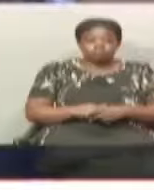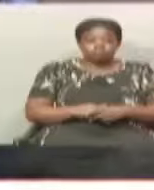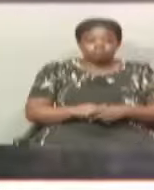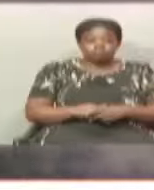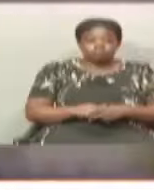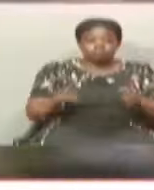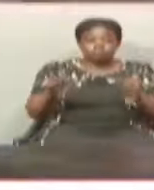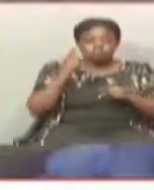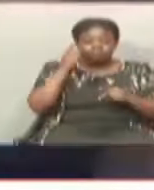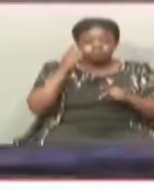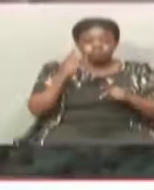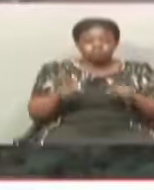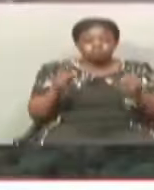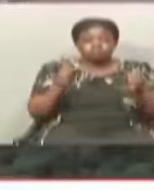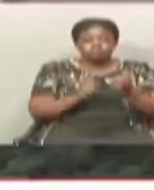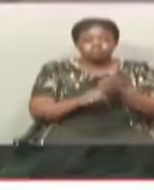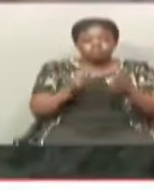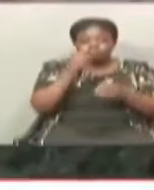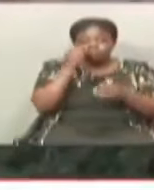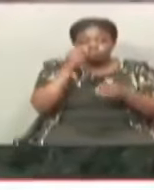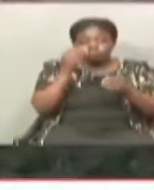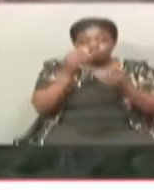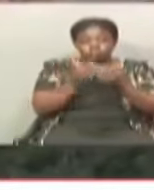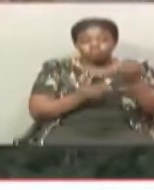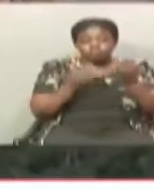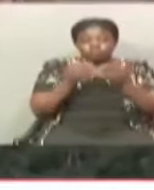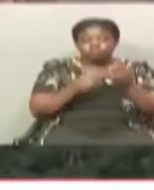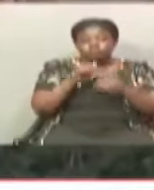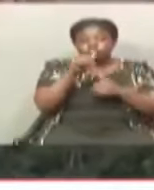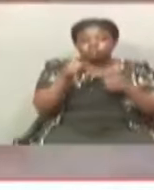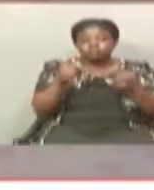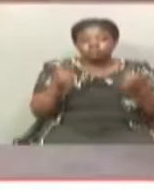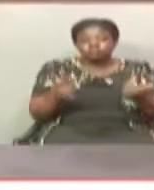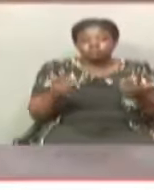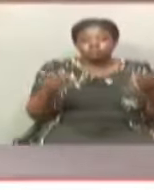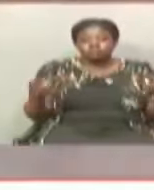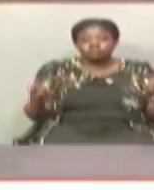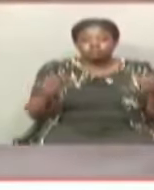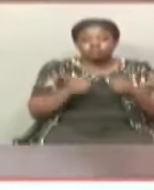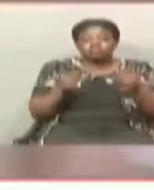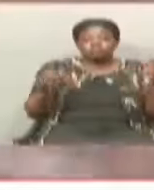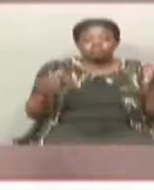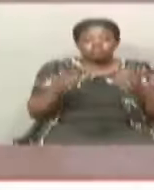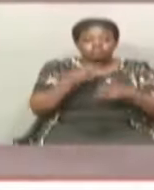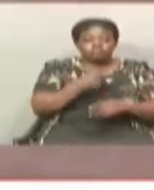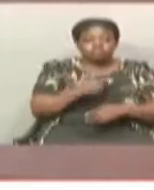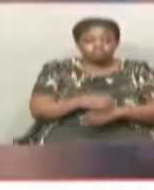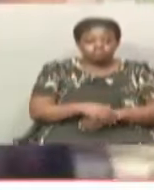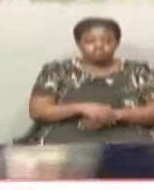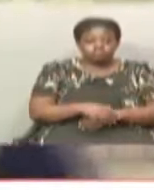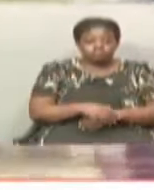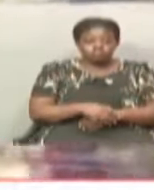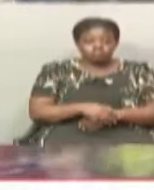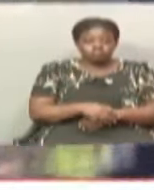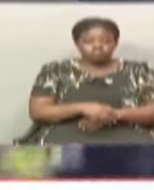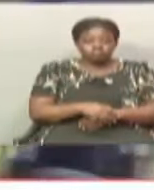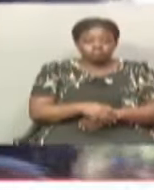Abatuuze balabiddwa nga beetwalira emmere ebadde ewatiddwa nga tabala bagenze beetisa emiwumbo.